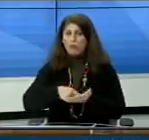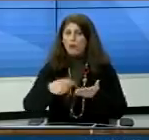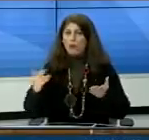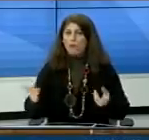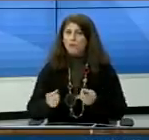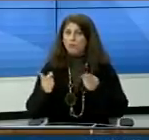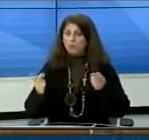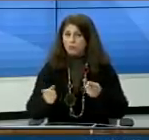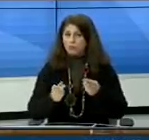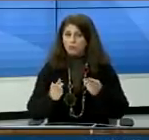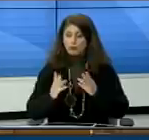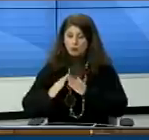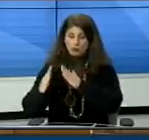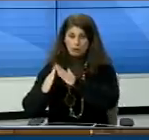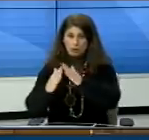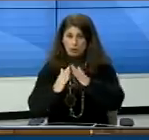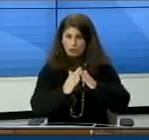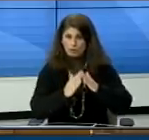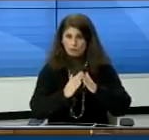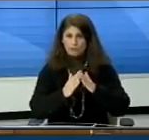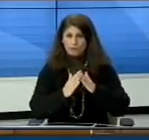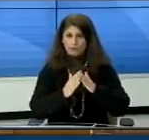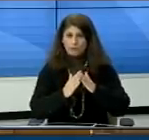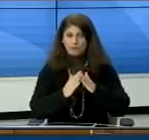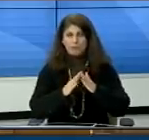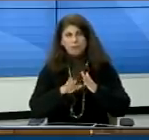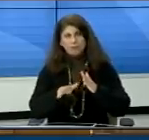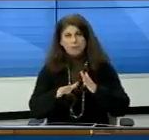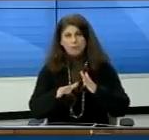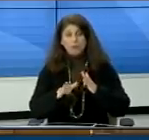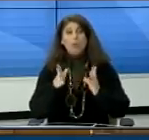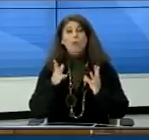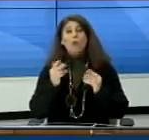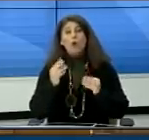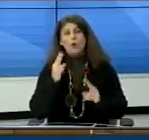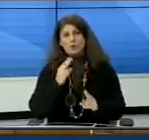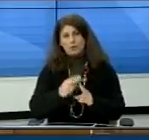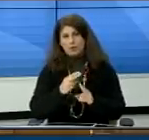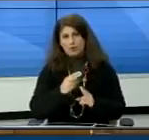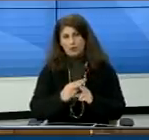φοροελάφρυνση των νοικοκυριών είναι πολύ σημαντική.